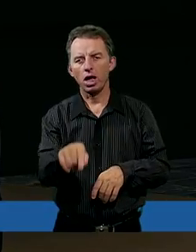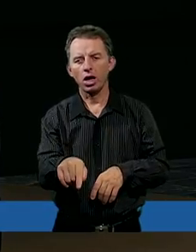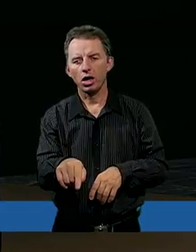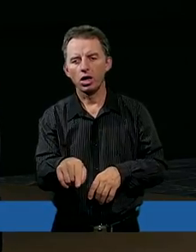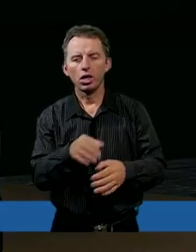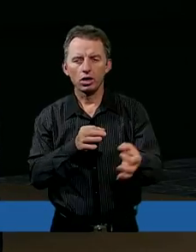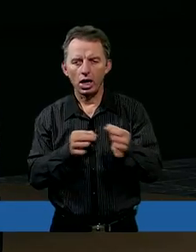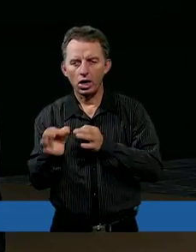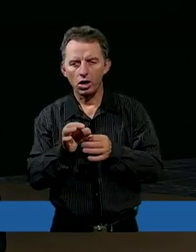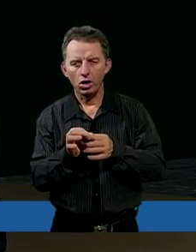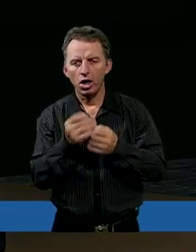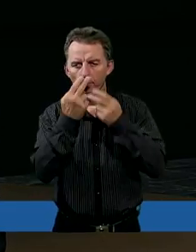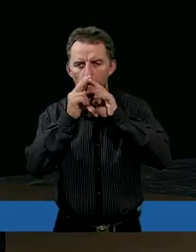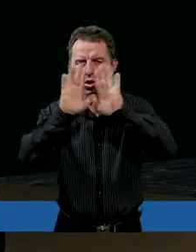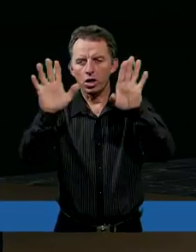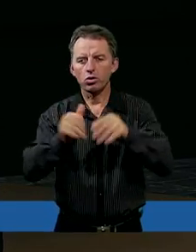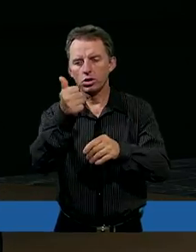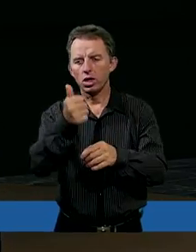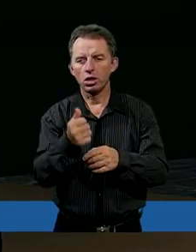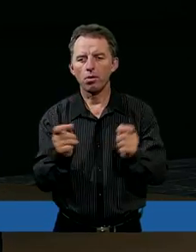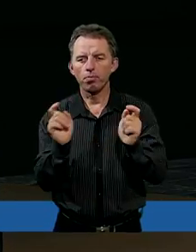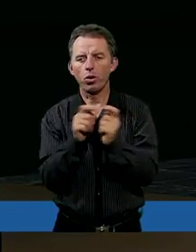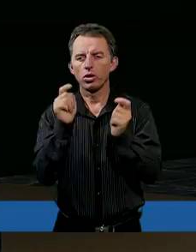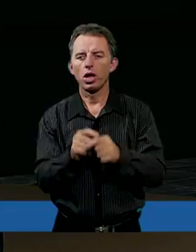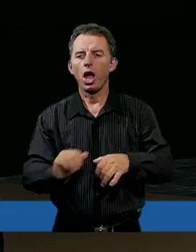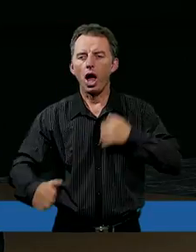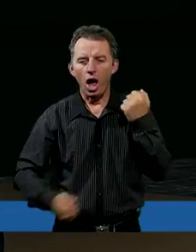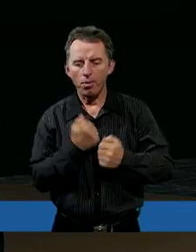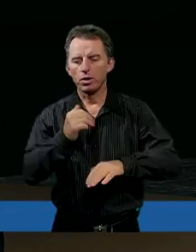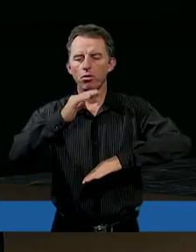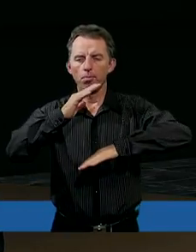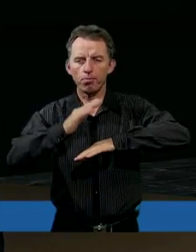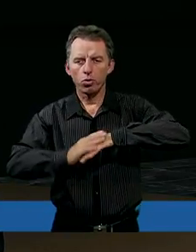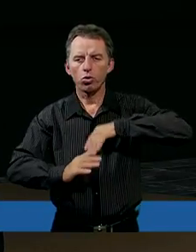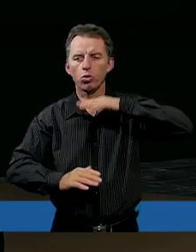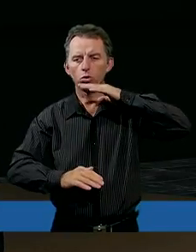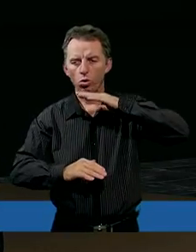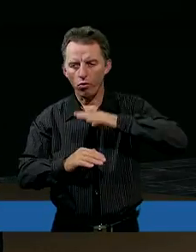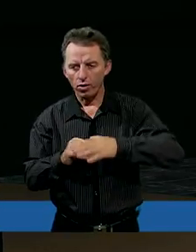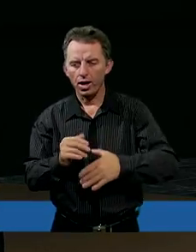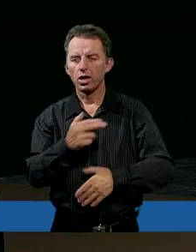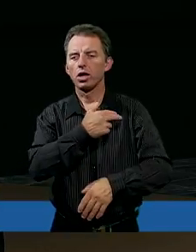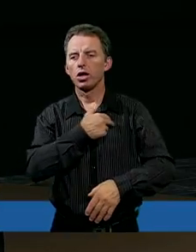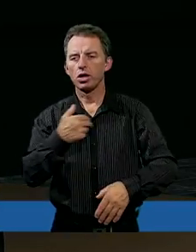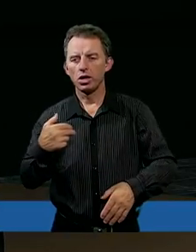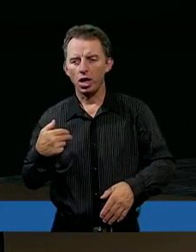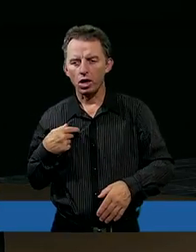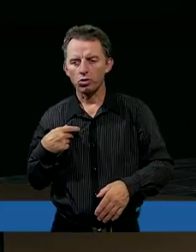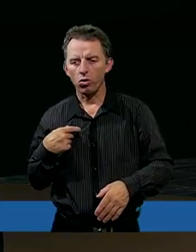z tej historii wynika jeden wniosek. Żebyśmy budowali